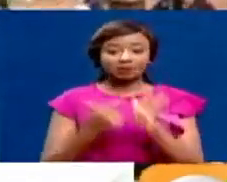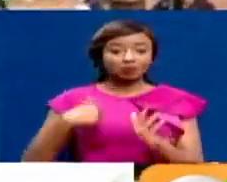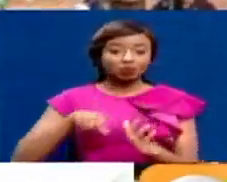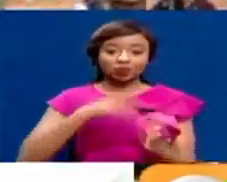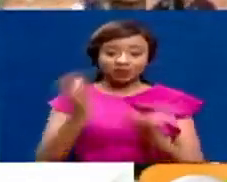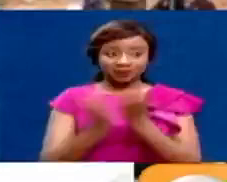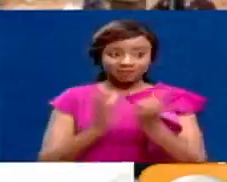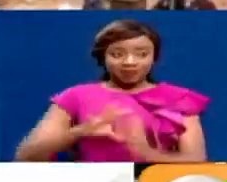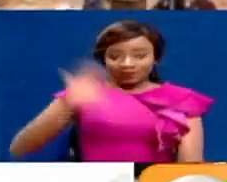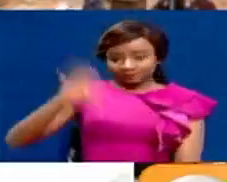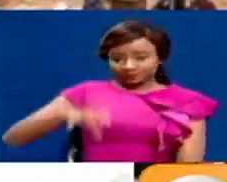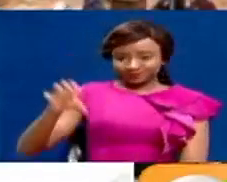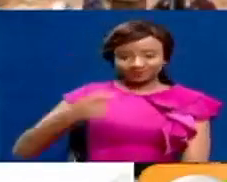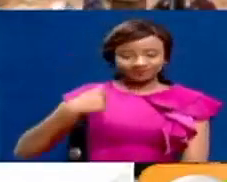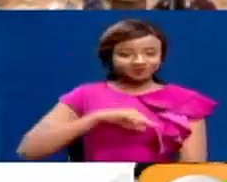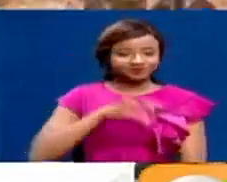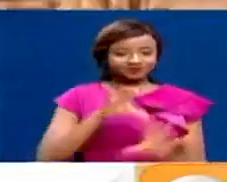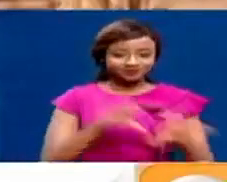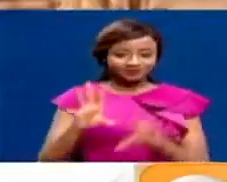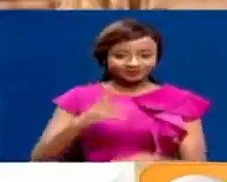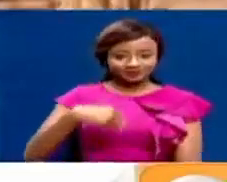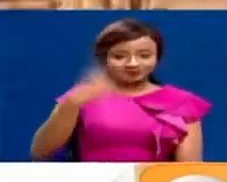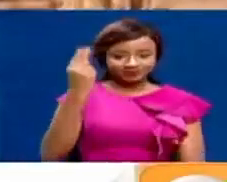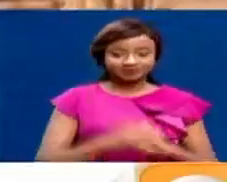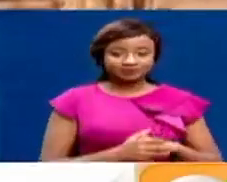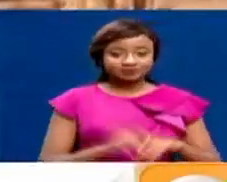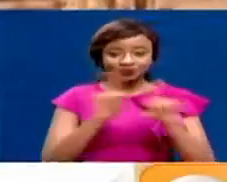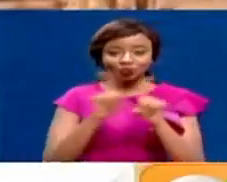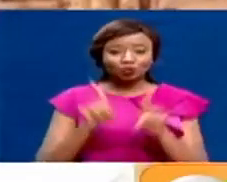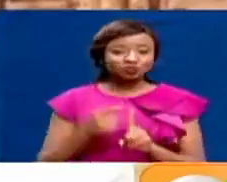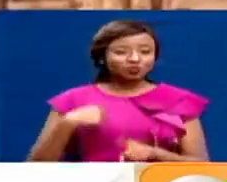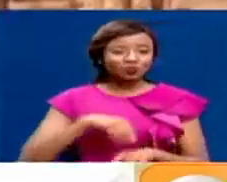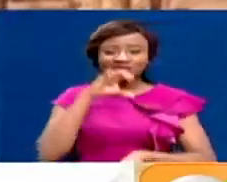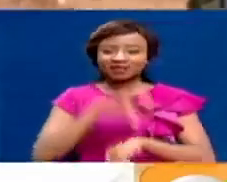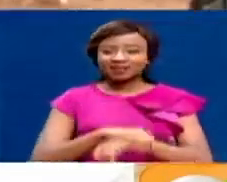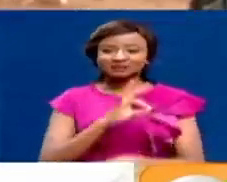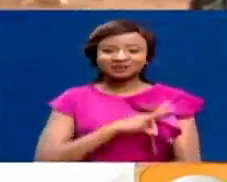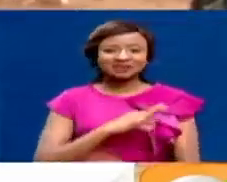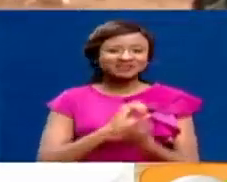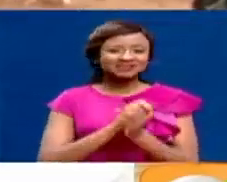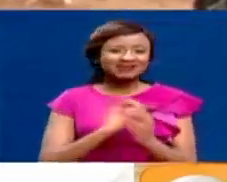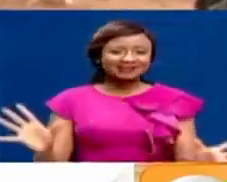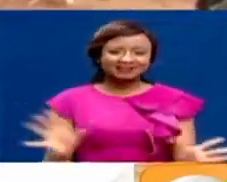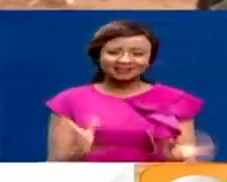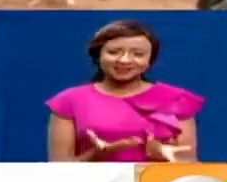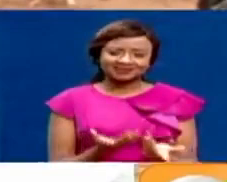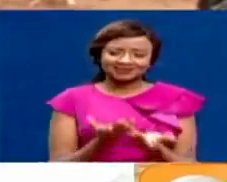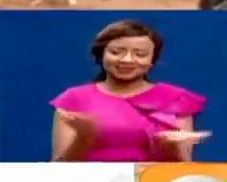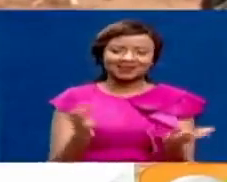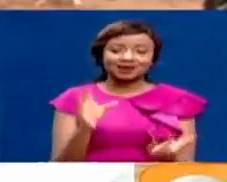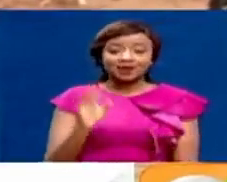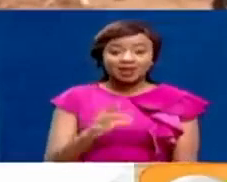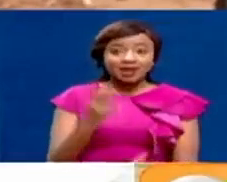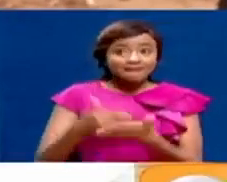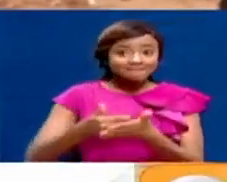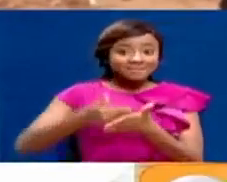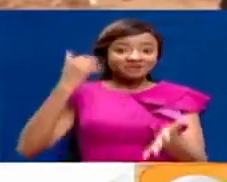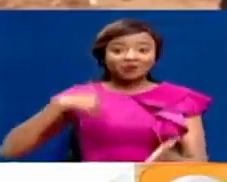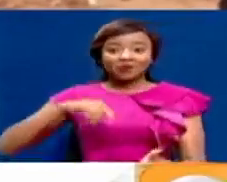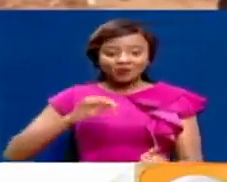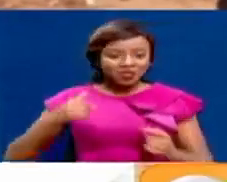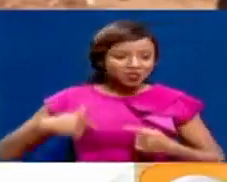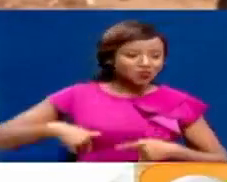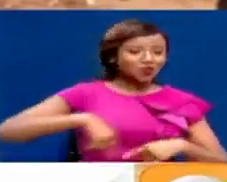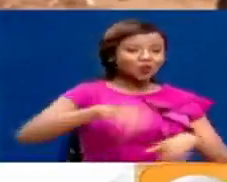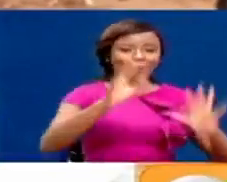matatu tumeumia sana. Hakuna kitu ambacho tunapata kwa matatu. Ulikuwa ni uwanja wa sherehe ambapo saa hii hapa